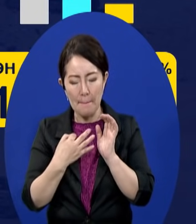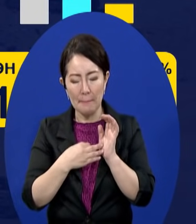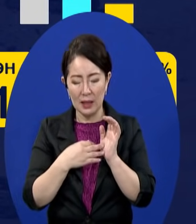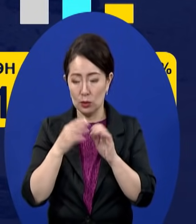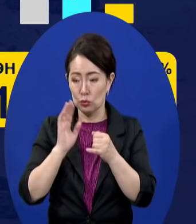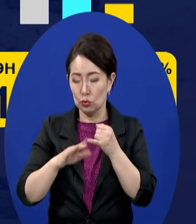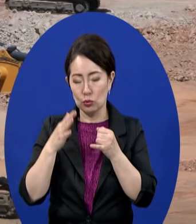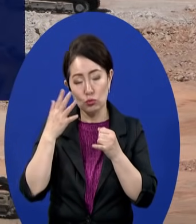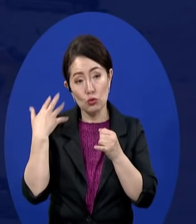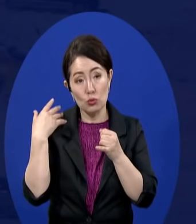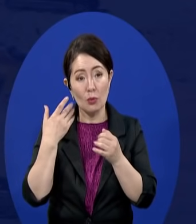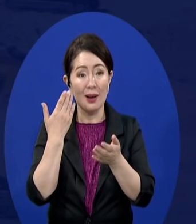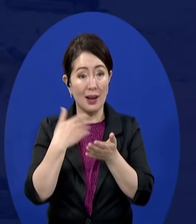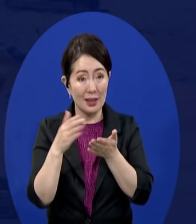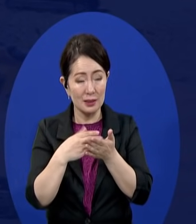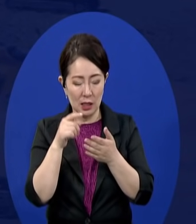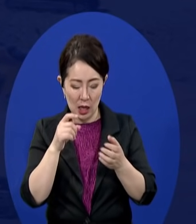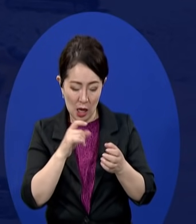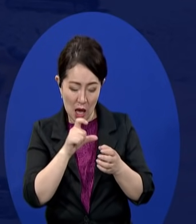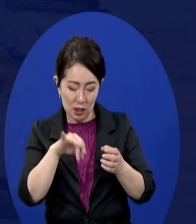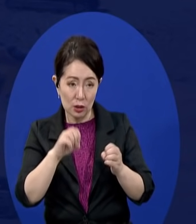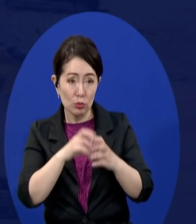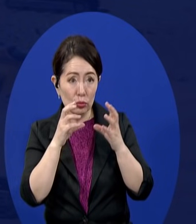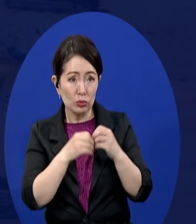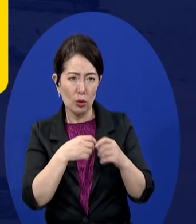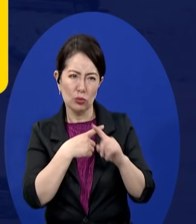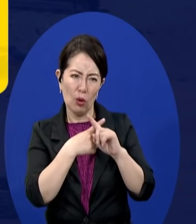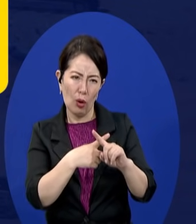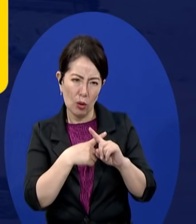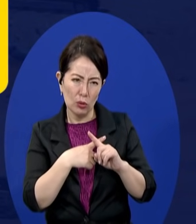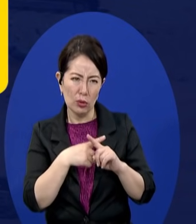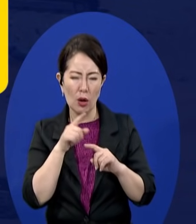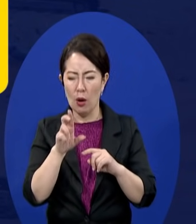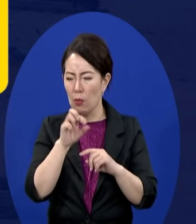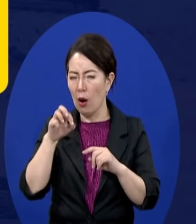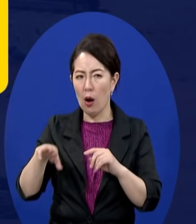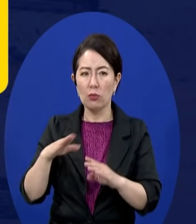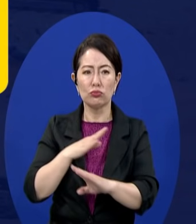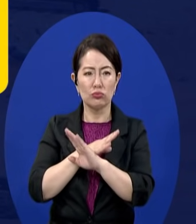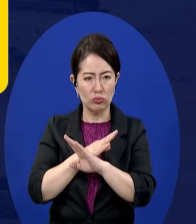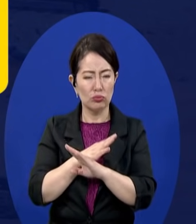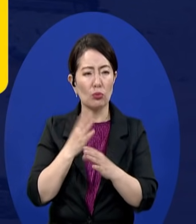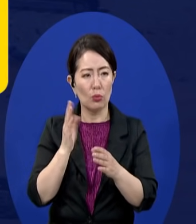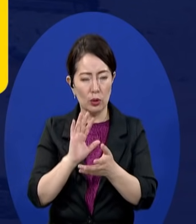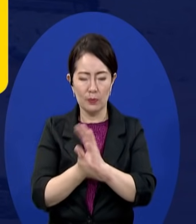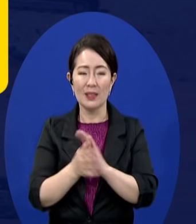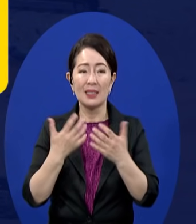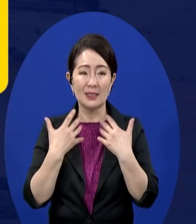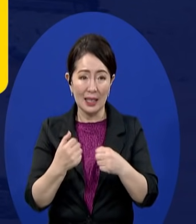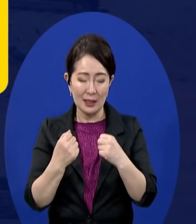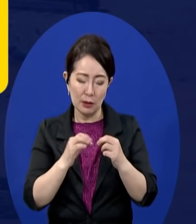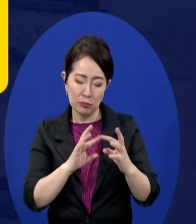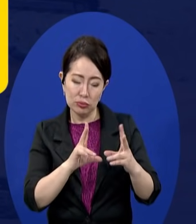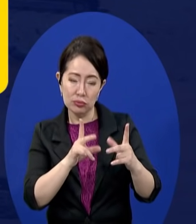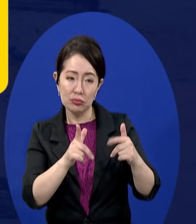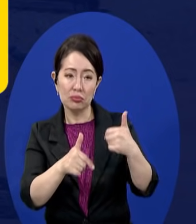өдрүүдэд экспортлжээ. Хэдийгээр эрдэс бүтээгдэхүүний экспорт хөлөөрөнд орж голлох бомтууд хаасан ч дархлаажуулалтын эрчээр хэвийн болох өөдрөг